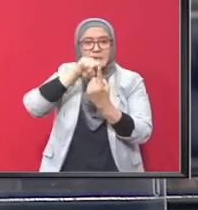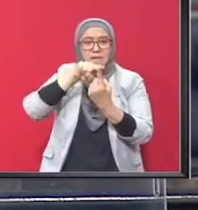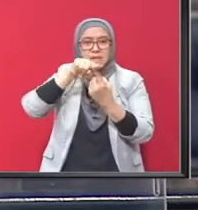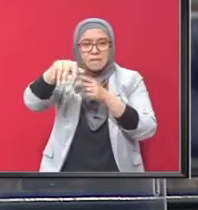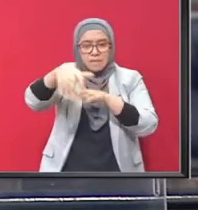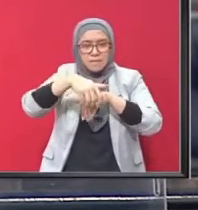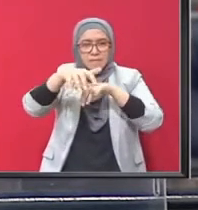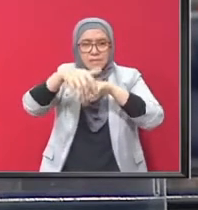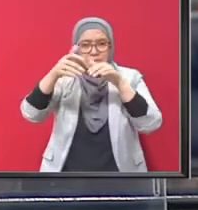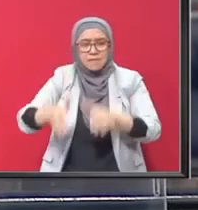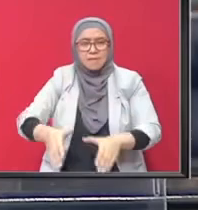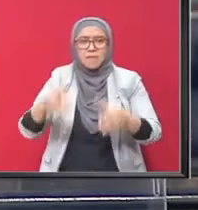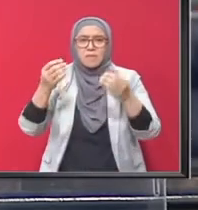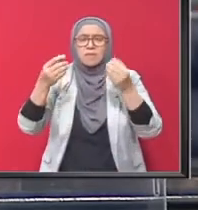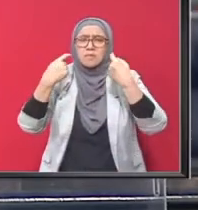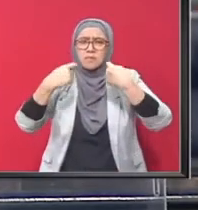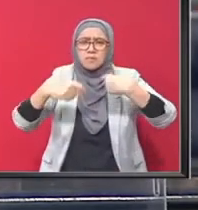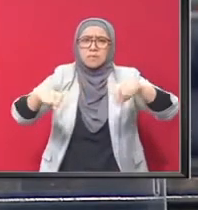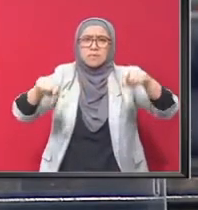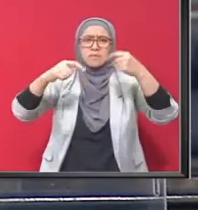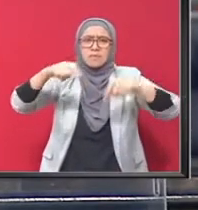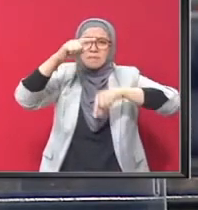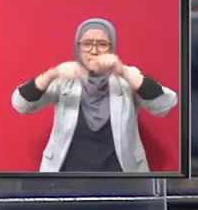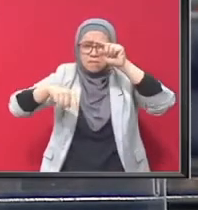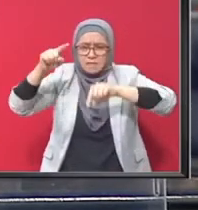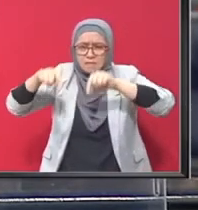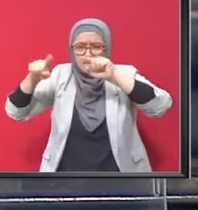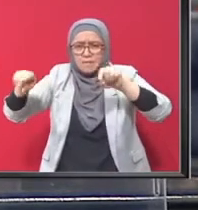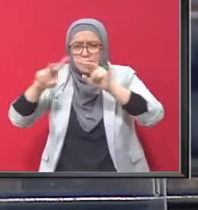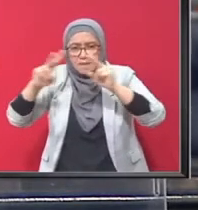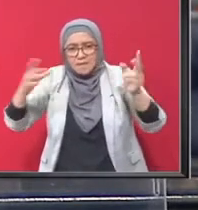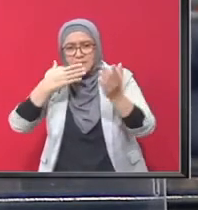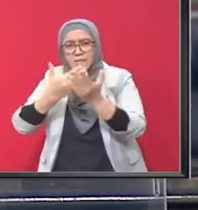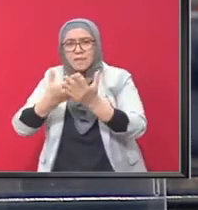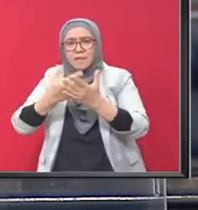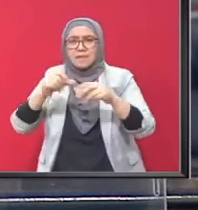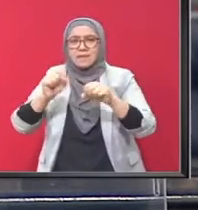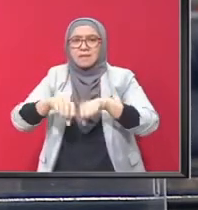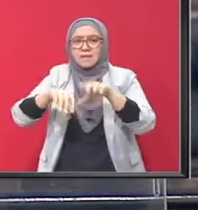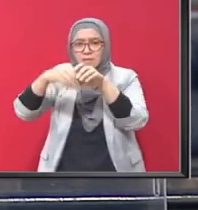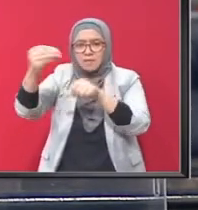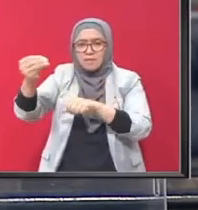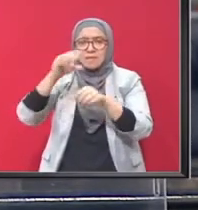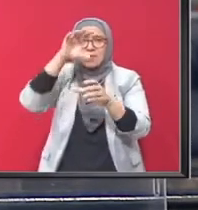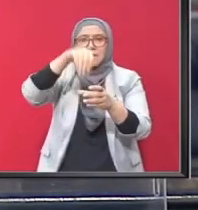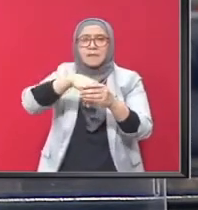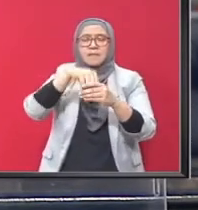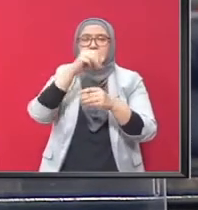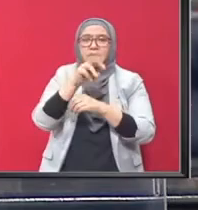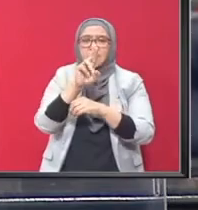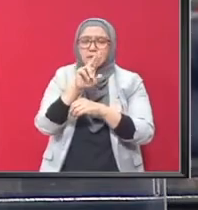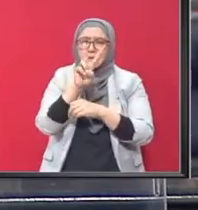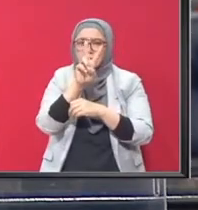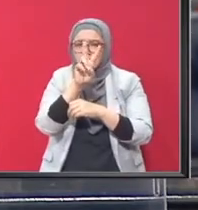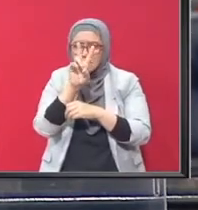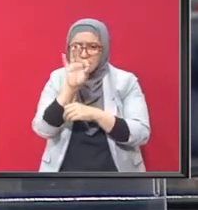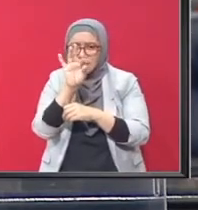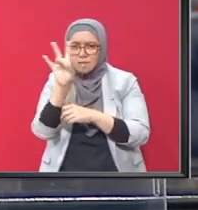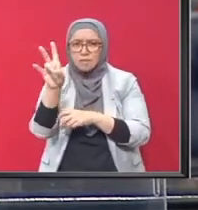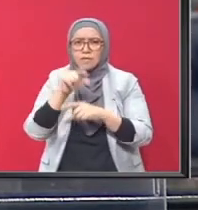telah mencoba ferretti yang sangat baik yang dihasilkan termasuk Mar 29 7ms